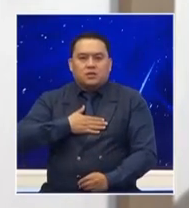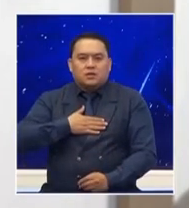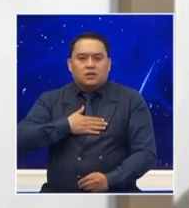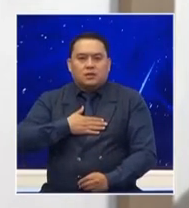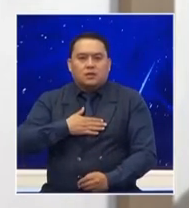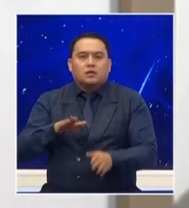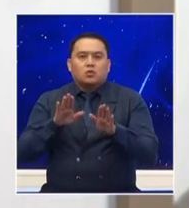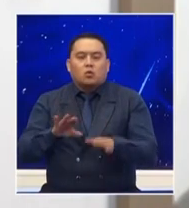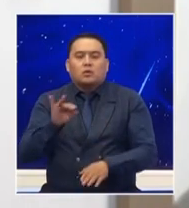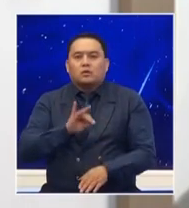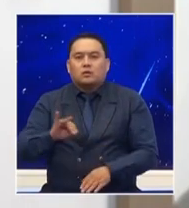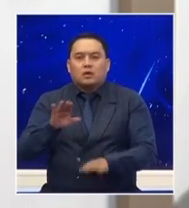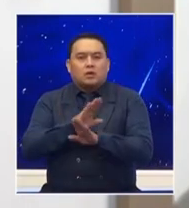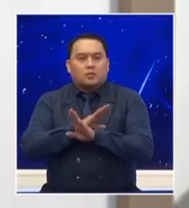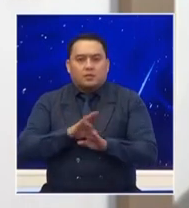Біздің ғана тарихымыз емес,